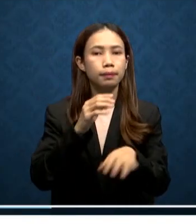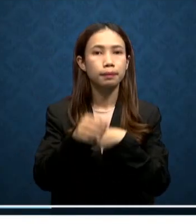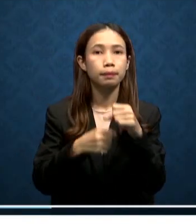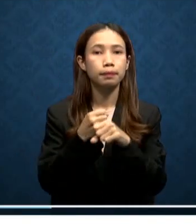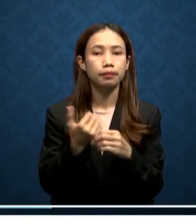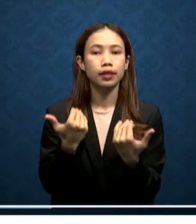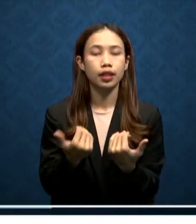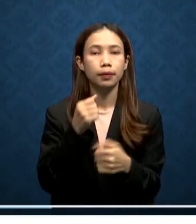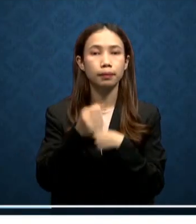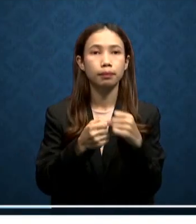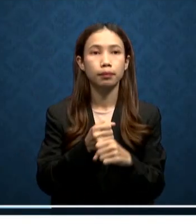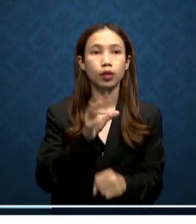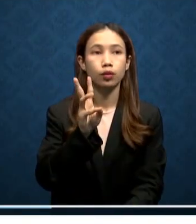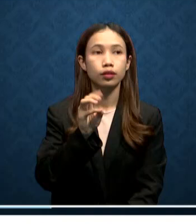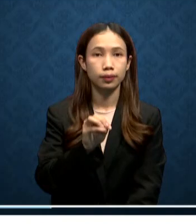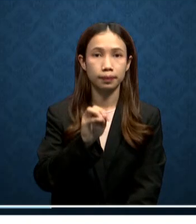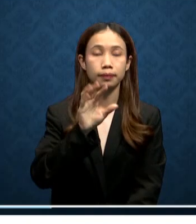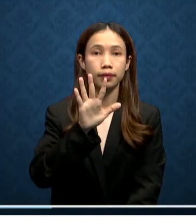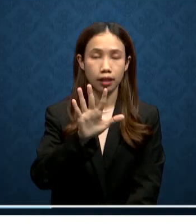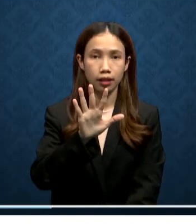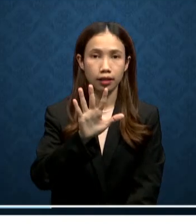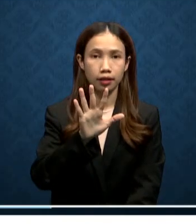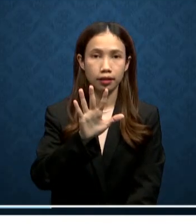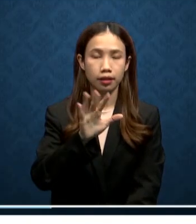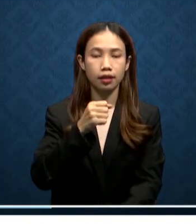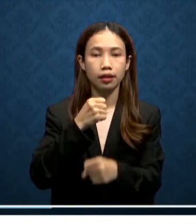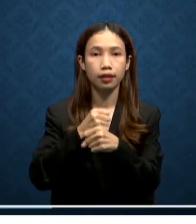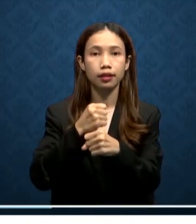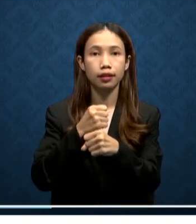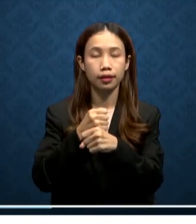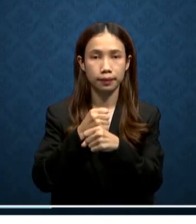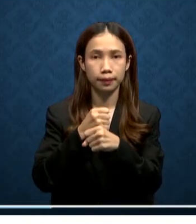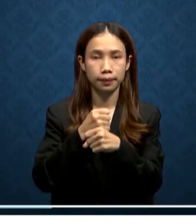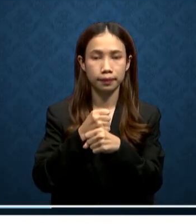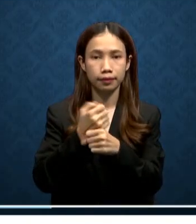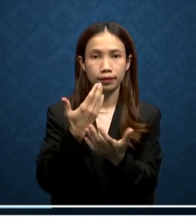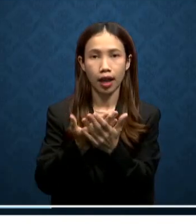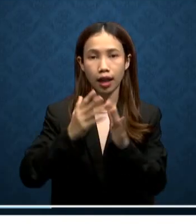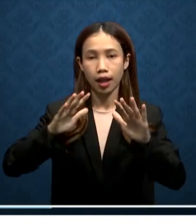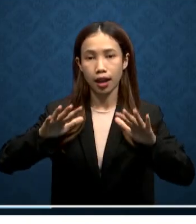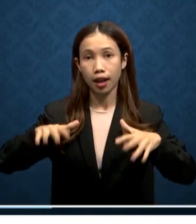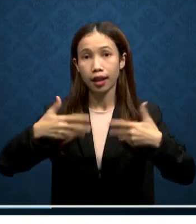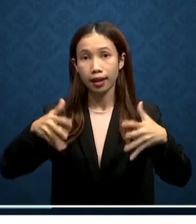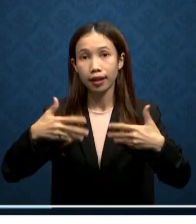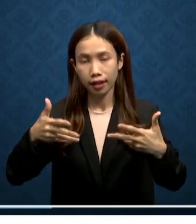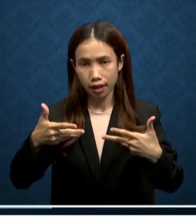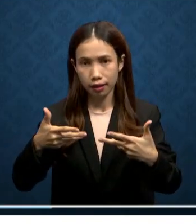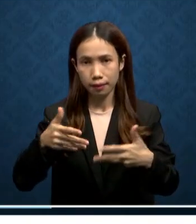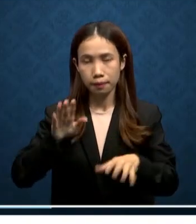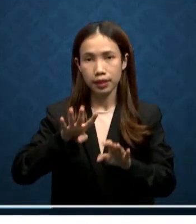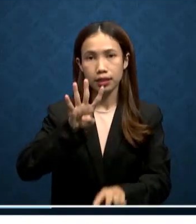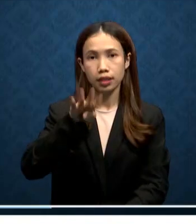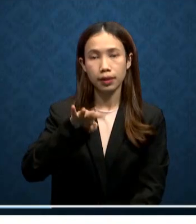ปี 2565นะครับท่านสามารถเอ่อทำรายได้จากการประมูลหมายเลขเนี่ยถึง